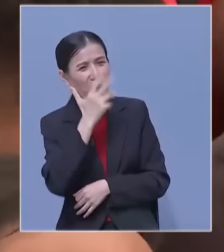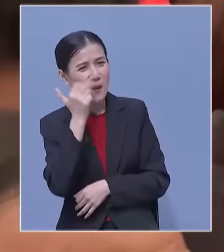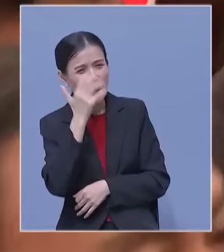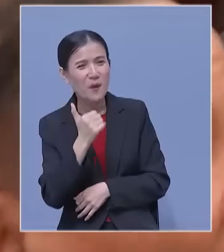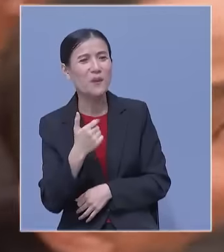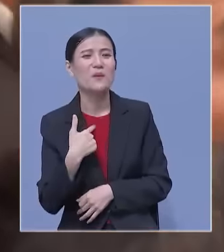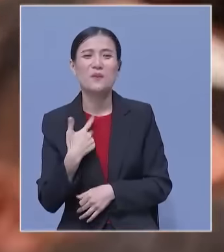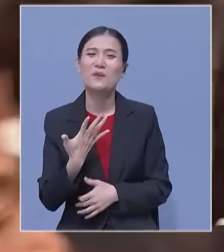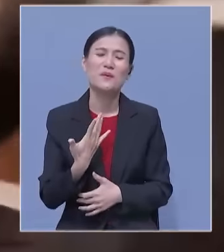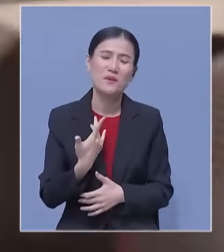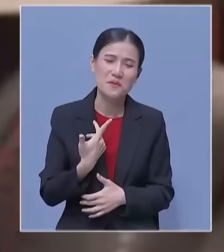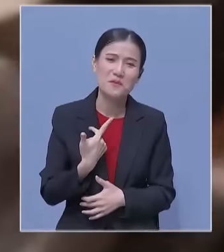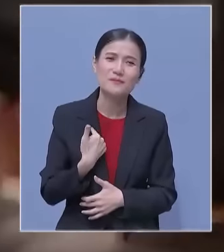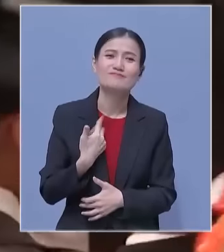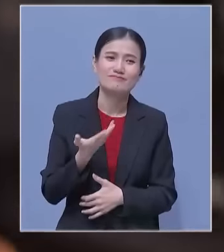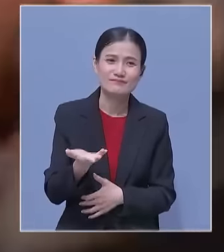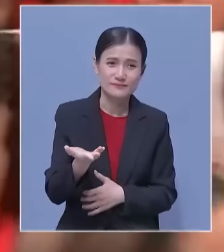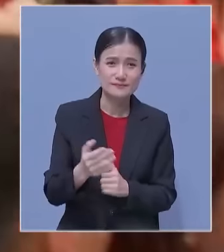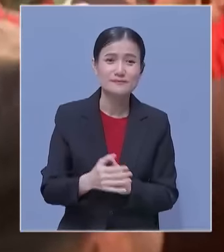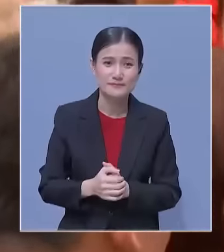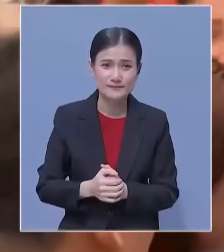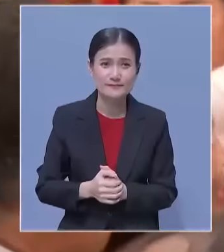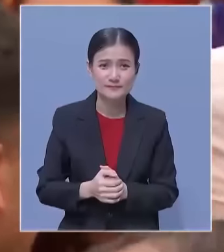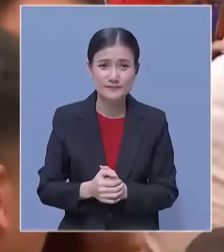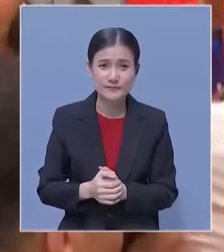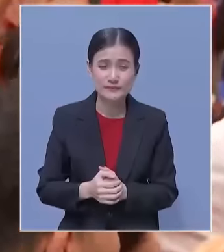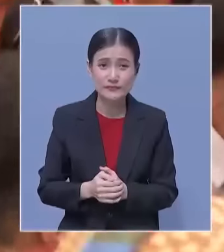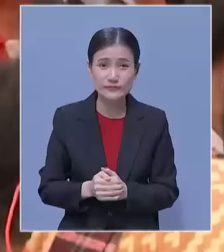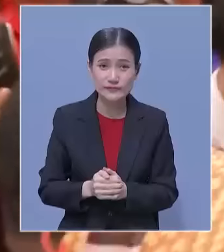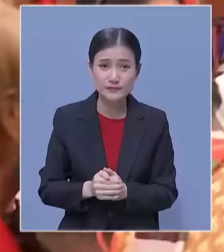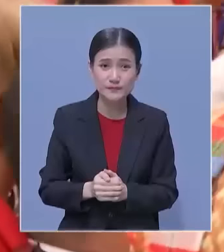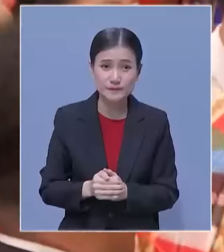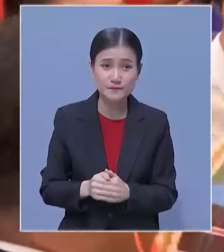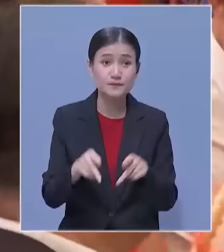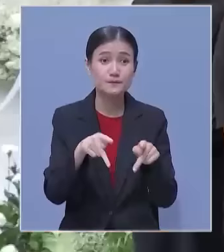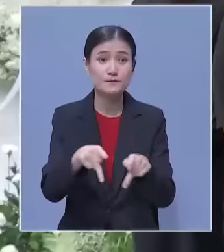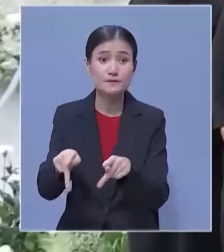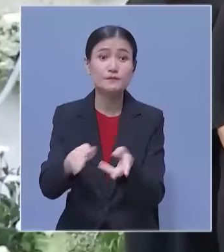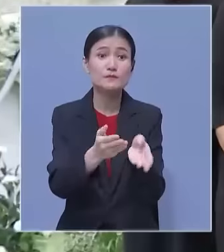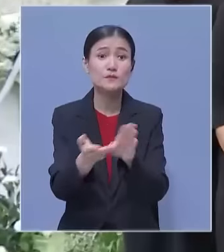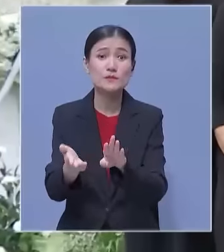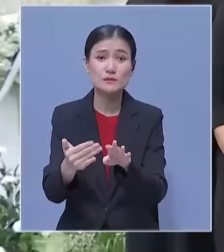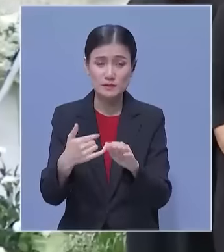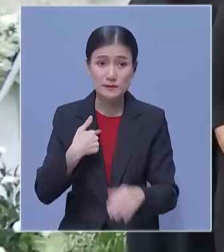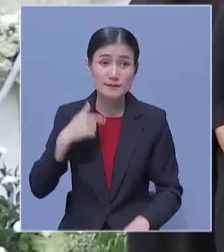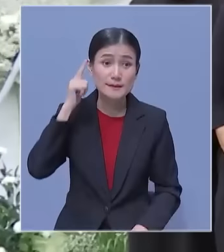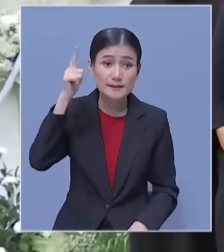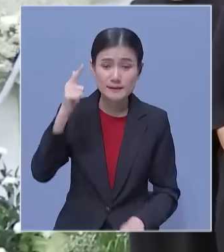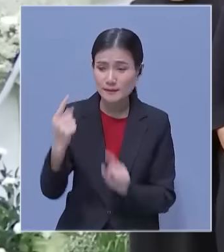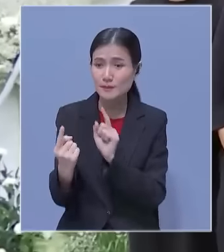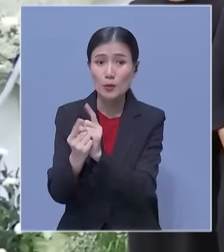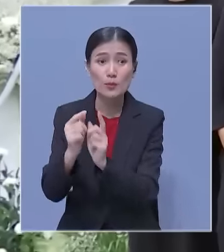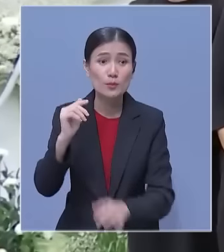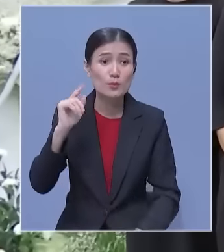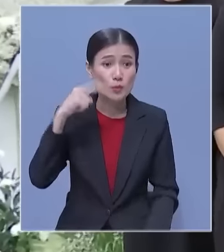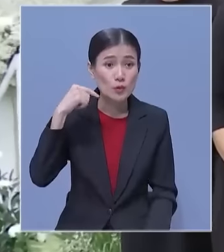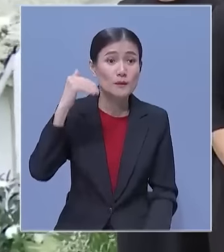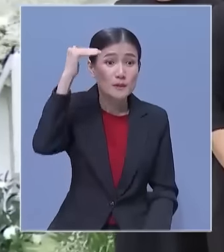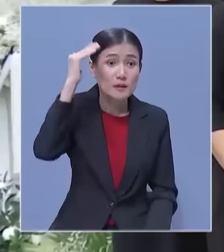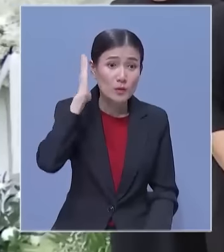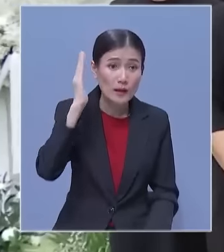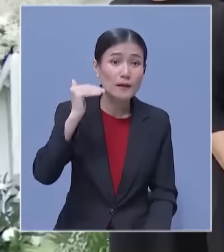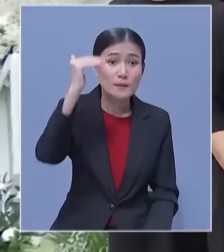นี่ค่ะก็เป็นบรรยากาศแบบนี้นะคะช่วงหนึ่งของการร่วมงานศพนายทักษิณเองก็เดินไปหาพี่สาวแล้วก็พี่ชายของนายวิ